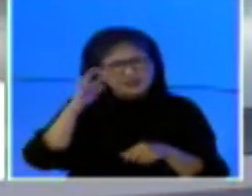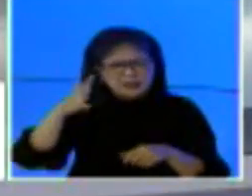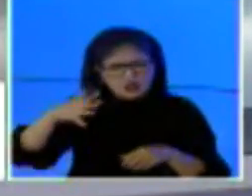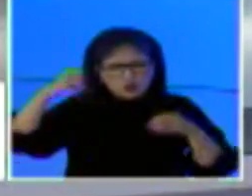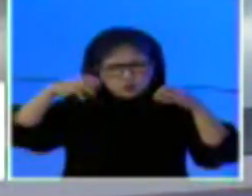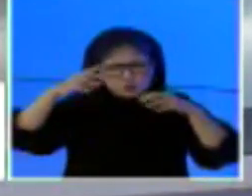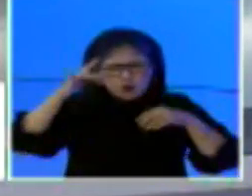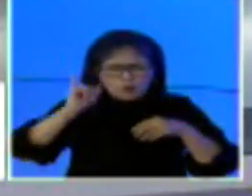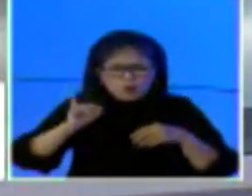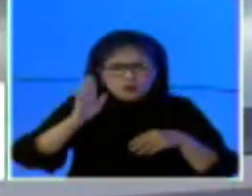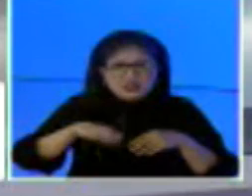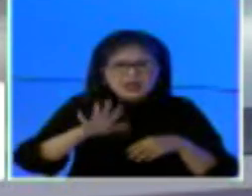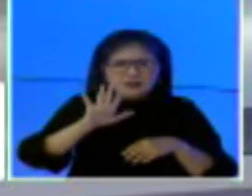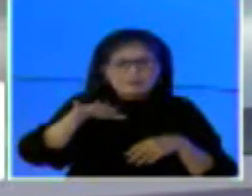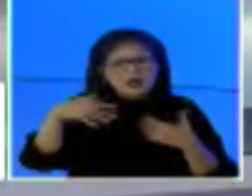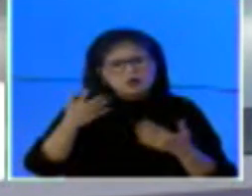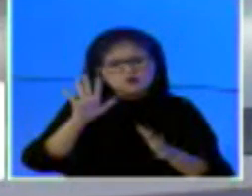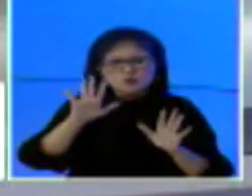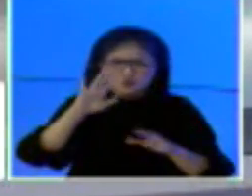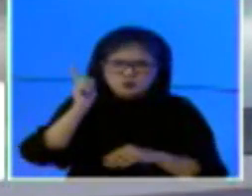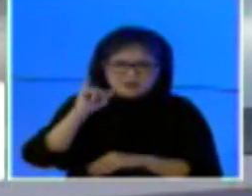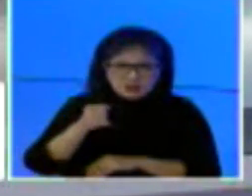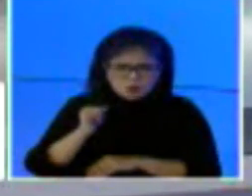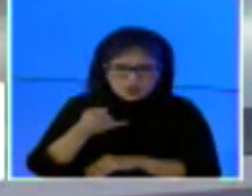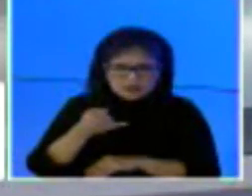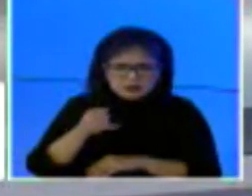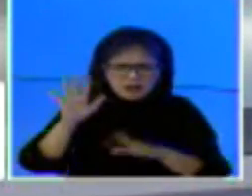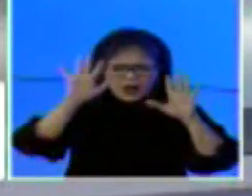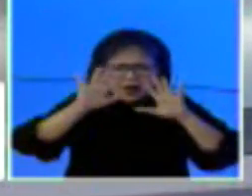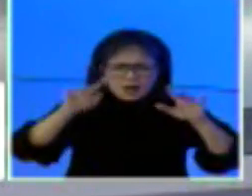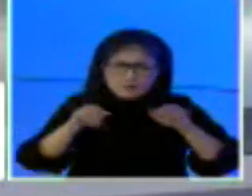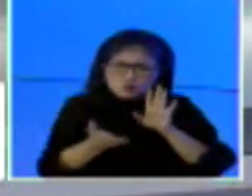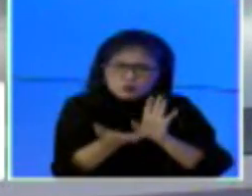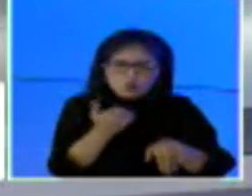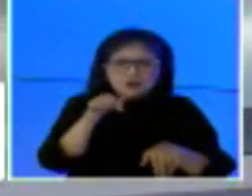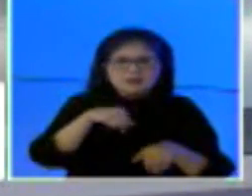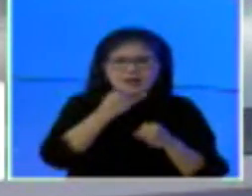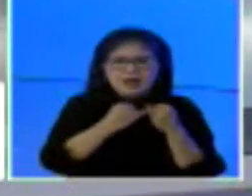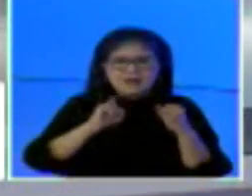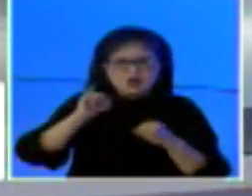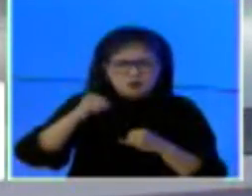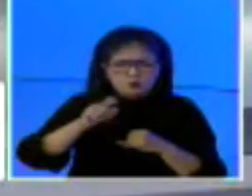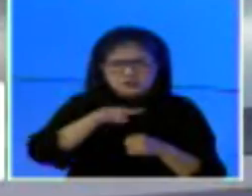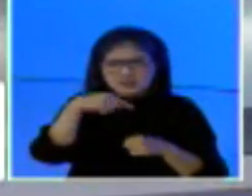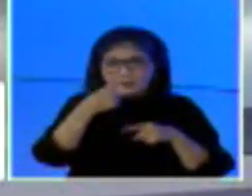hingga 10 Januari mendatang. Fenomena ini akan kembali berulang di akhir Januari hingga pertengahan